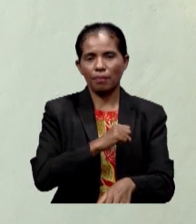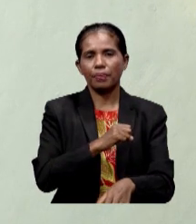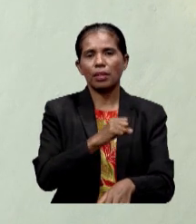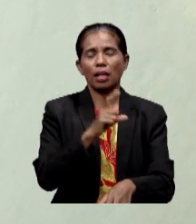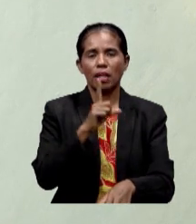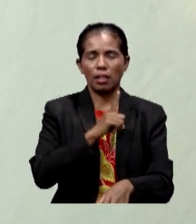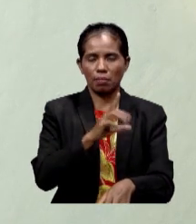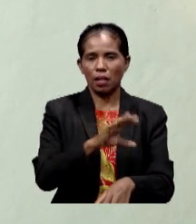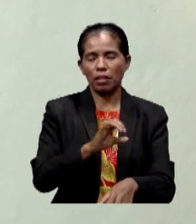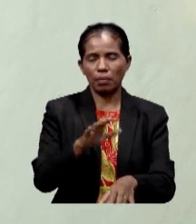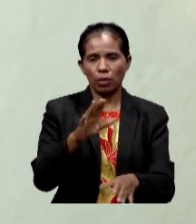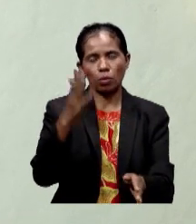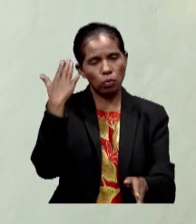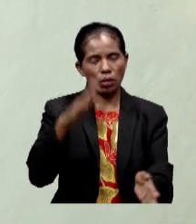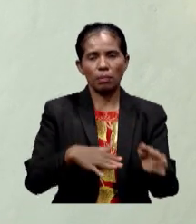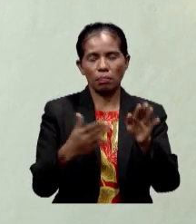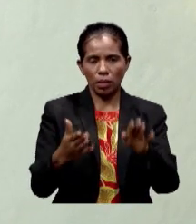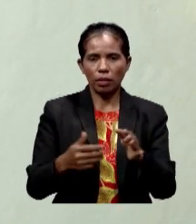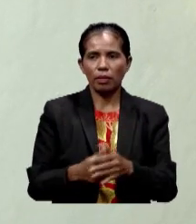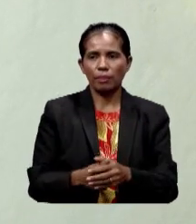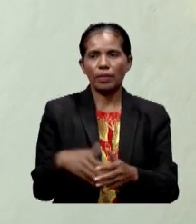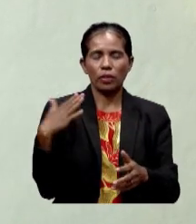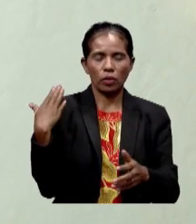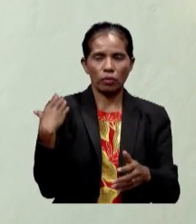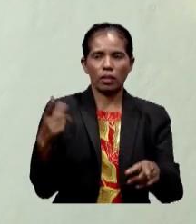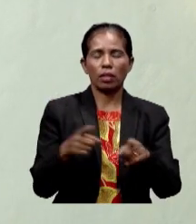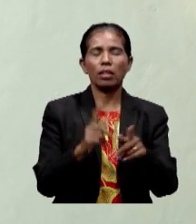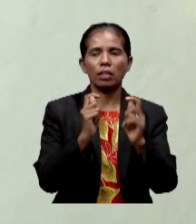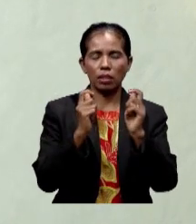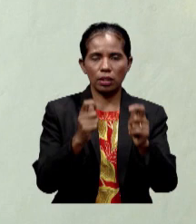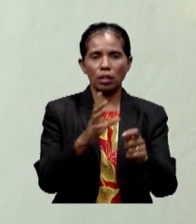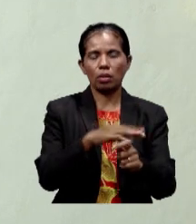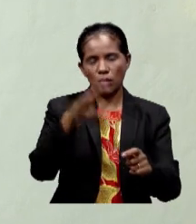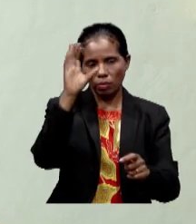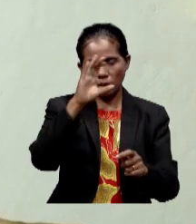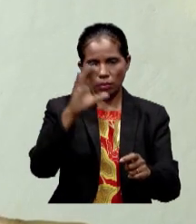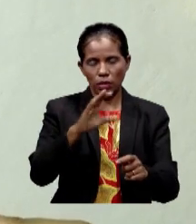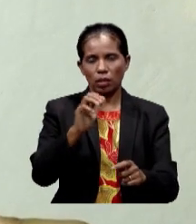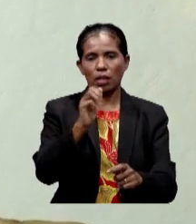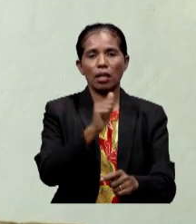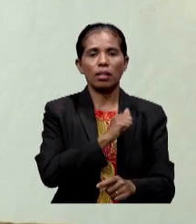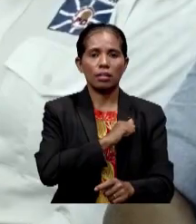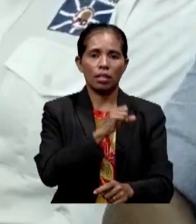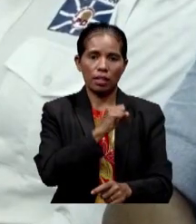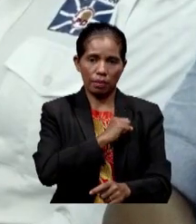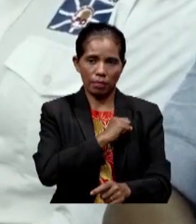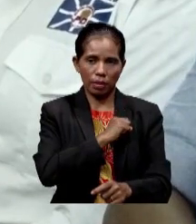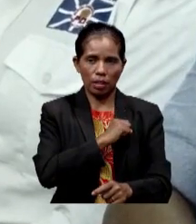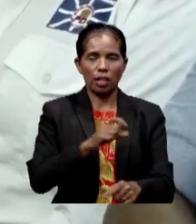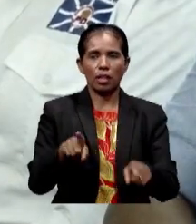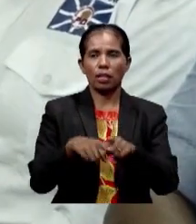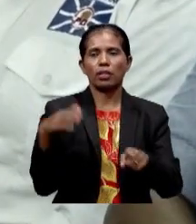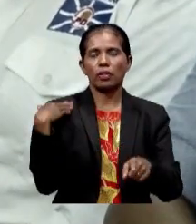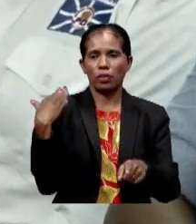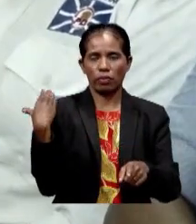Então, sira yang kata nurar jovem foi sai kok para tu buka tok Mariana Sanami Sabino ini nurar jovem be mak